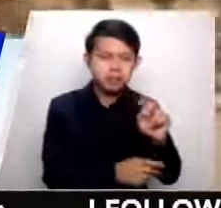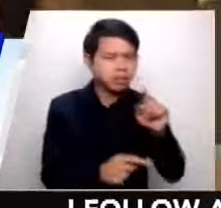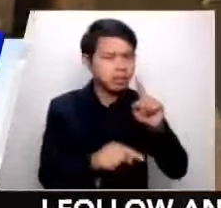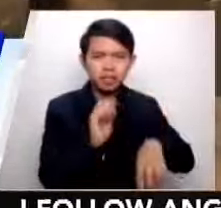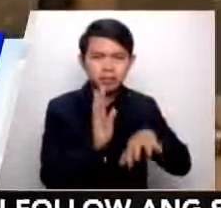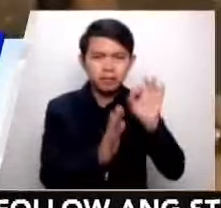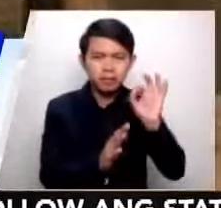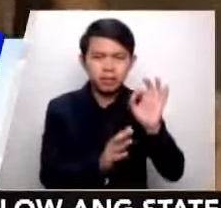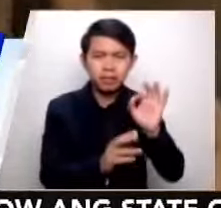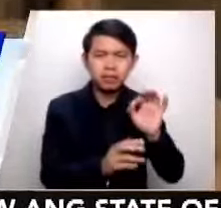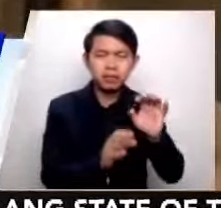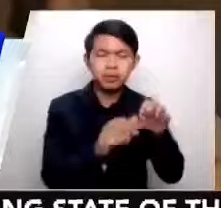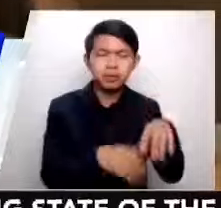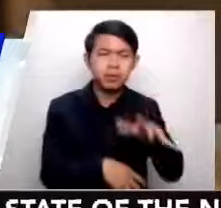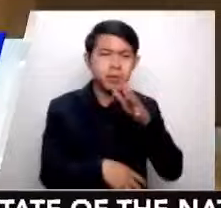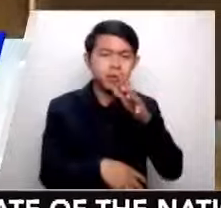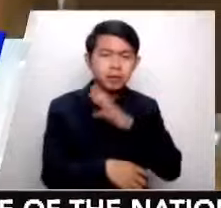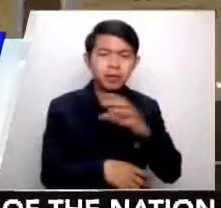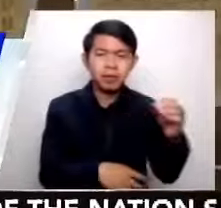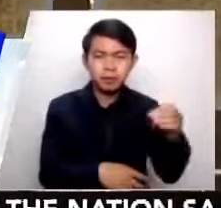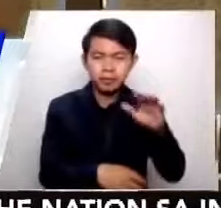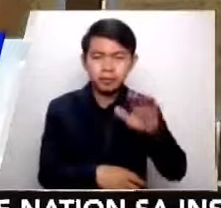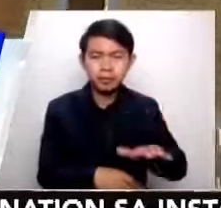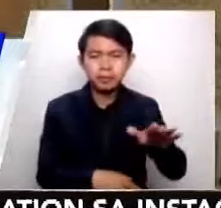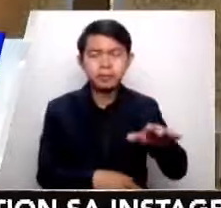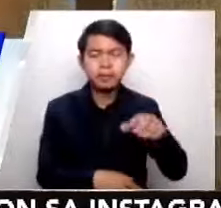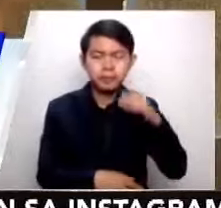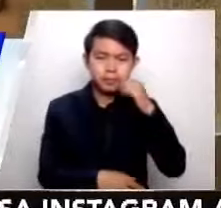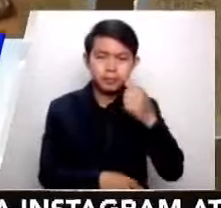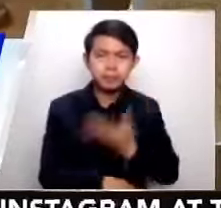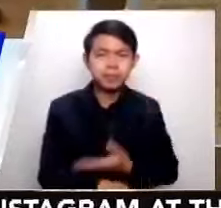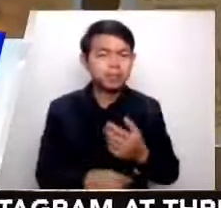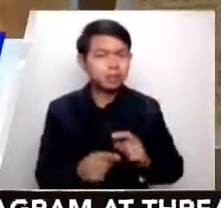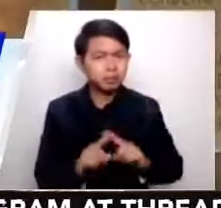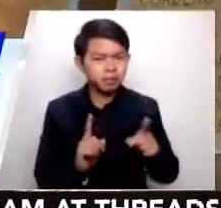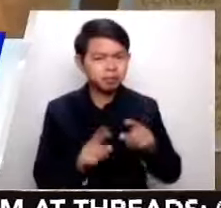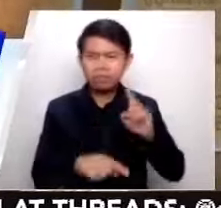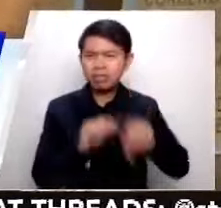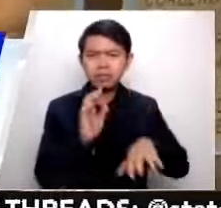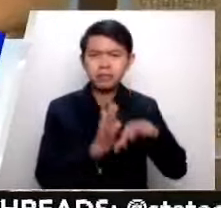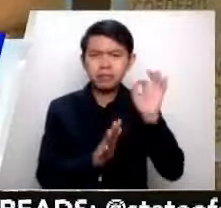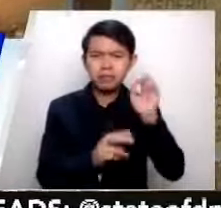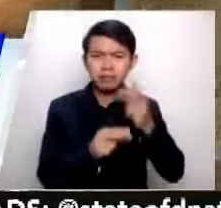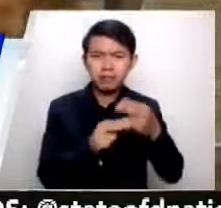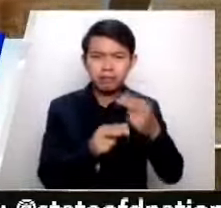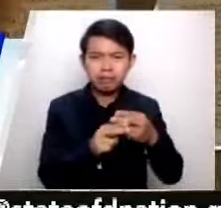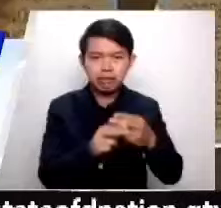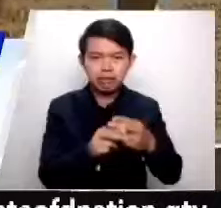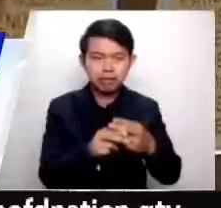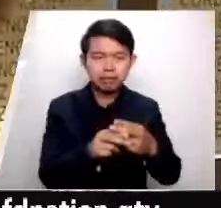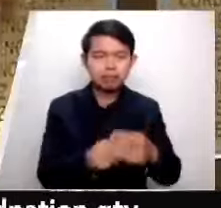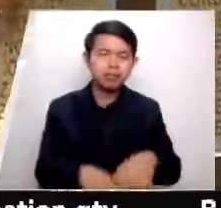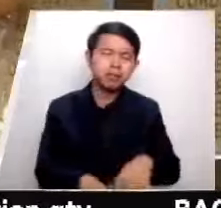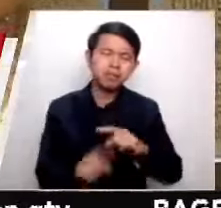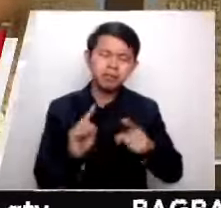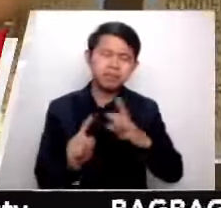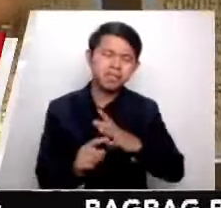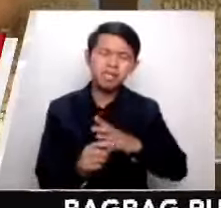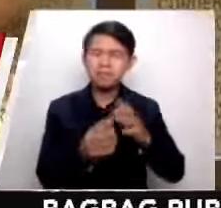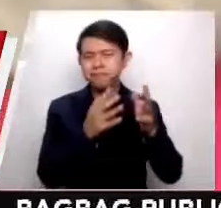lang, para malaman ko talaga nandyan siya, wala eh. Hindi bali na lang. Pati mama ko, hindi